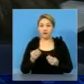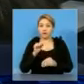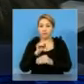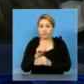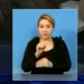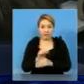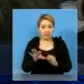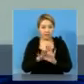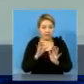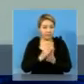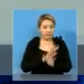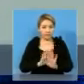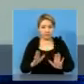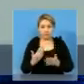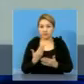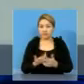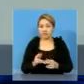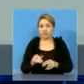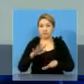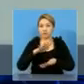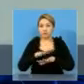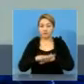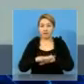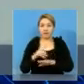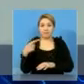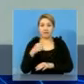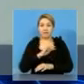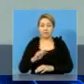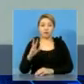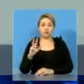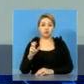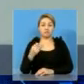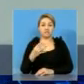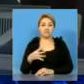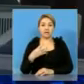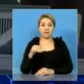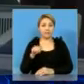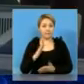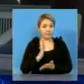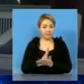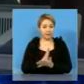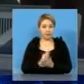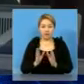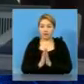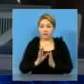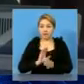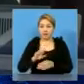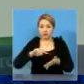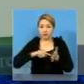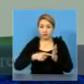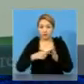қосымша таңбалар қажет емес. Мысалы, шотыңызда 1 миллион 340 мың тенге бар делік. Өтінім берерде үтір